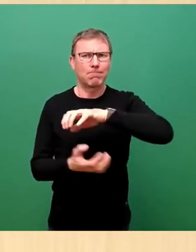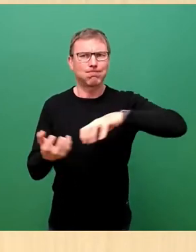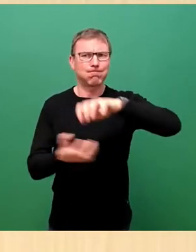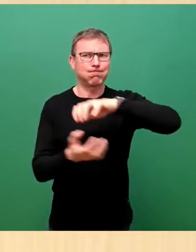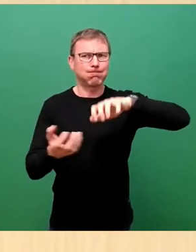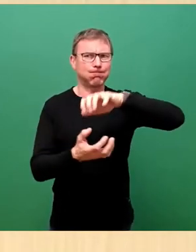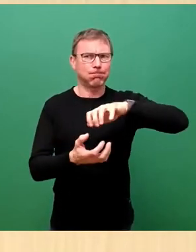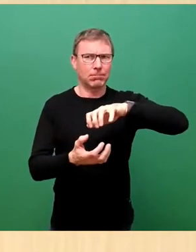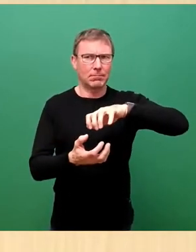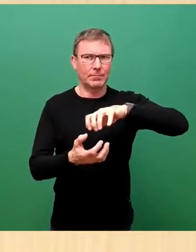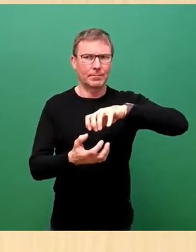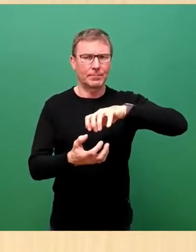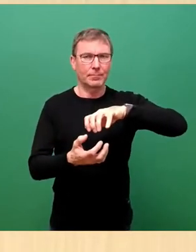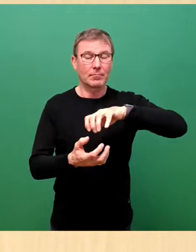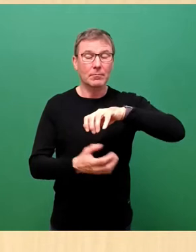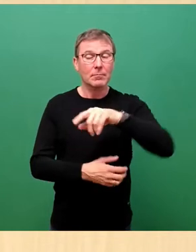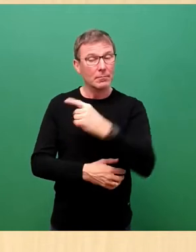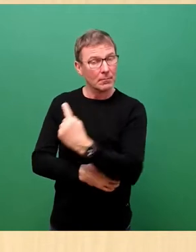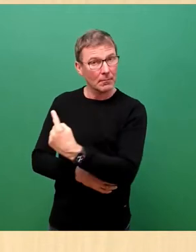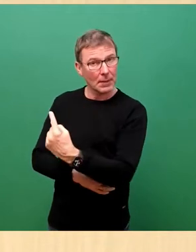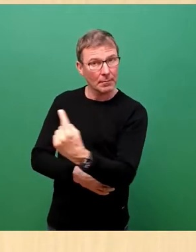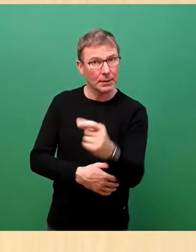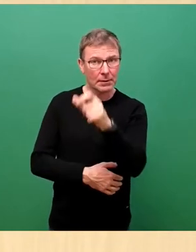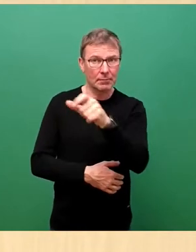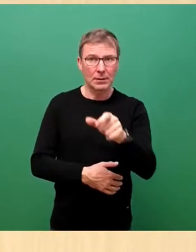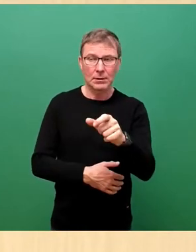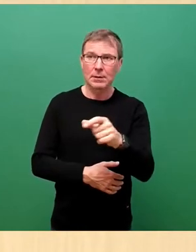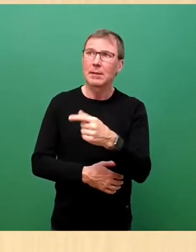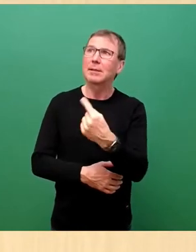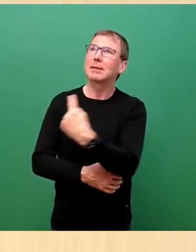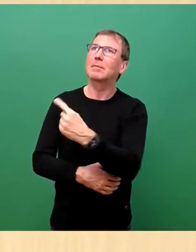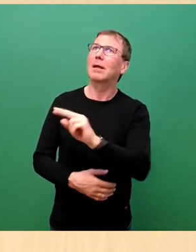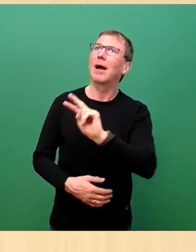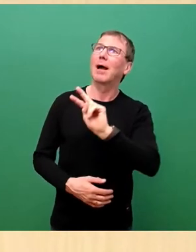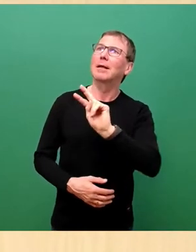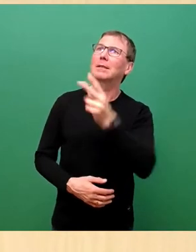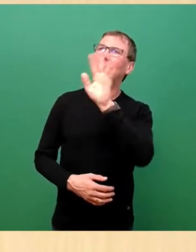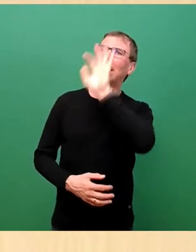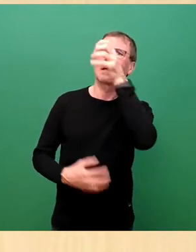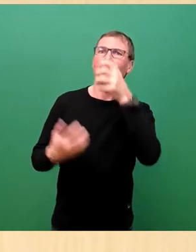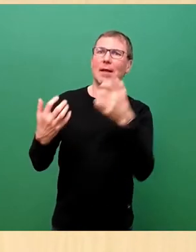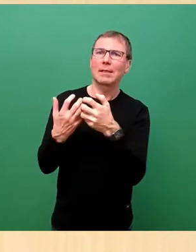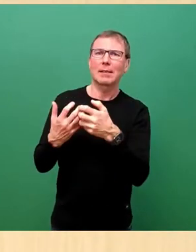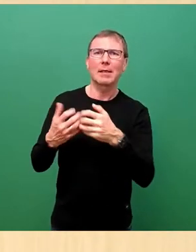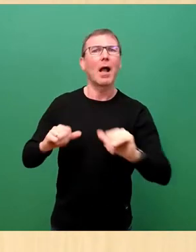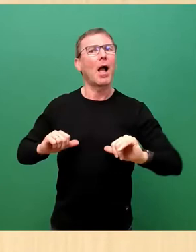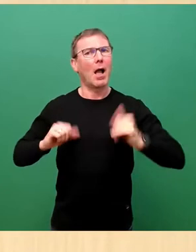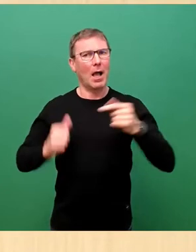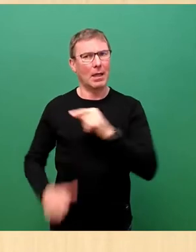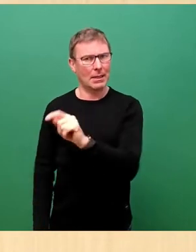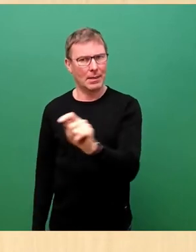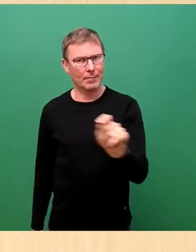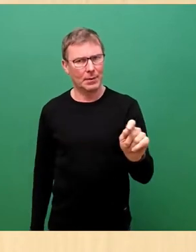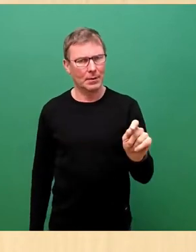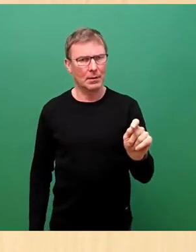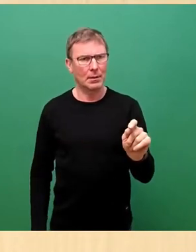Nicht nur bei jenen, die die Schrecken des Zweiten Weltkrieges noch miterlebt haben, wächst